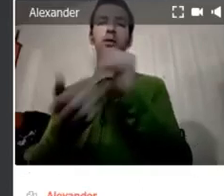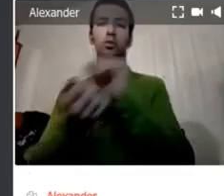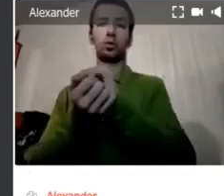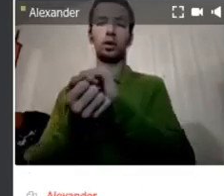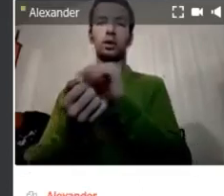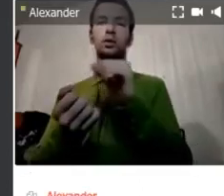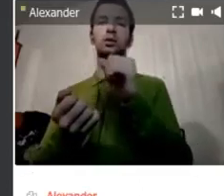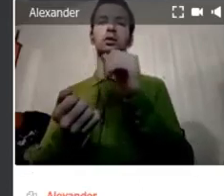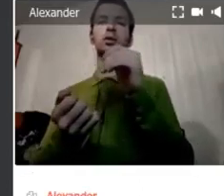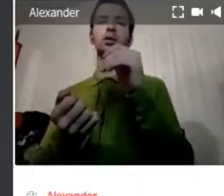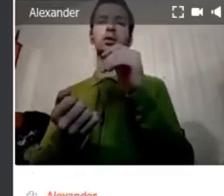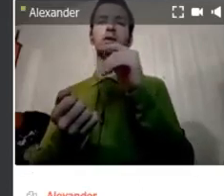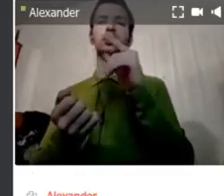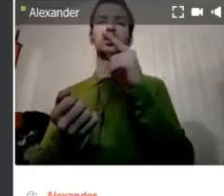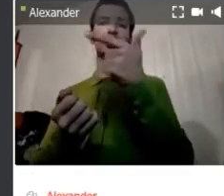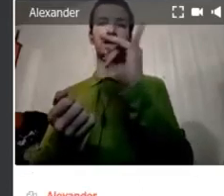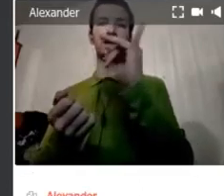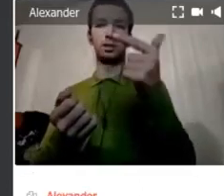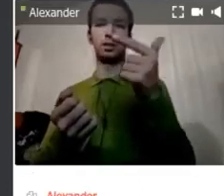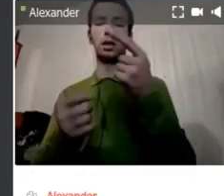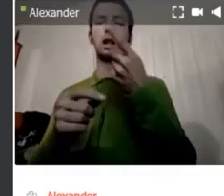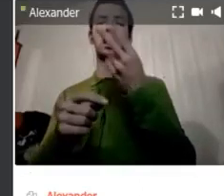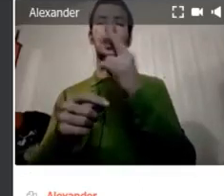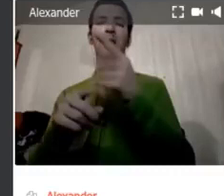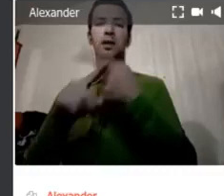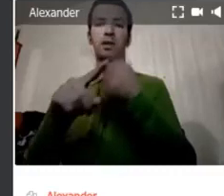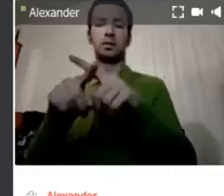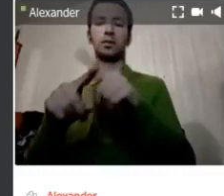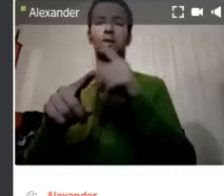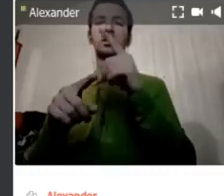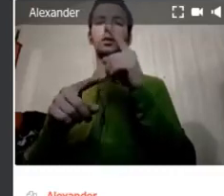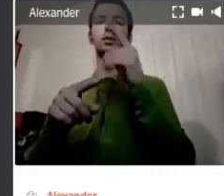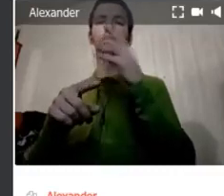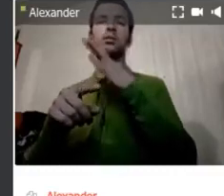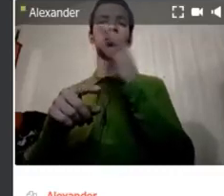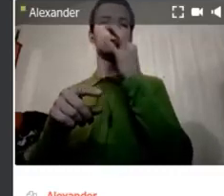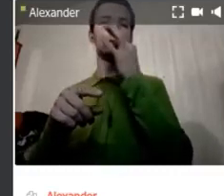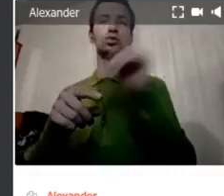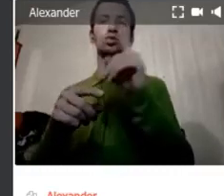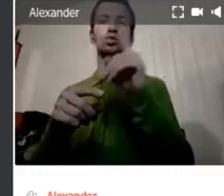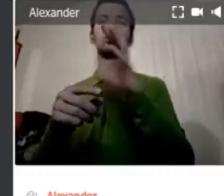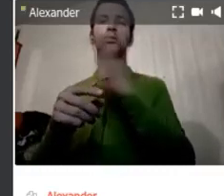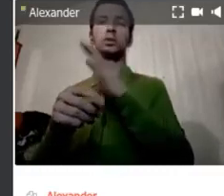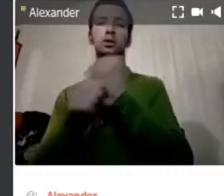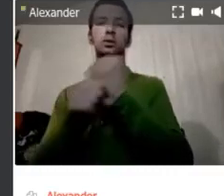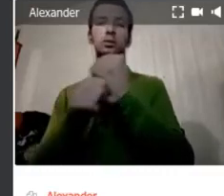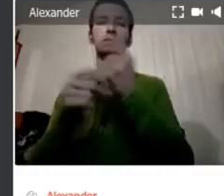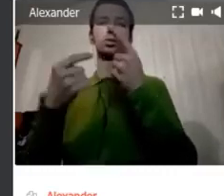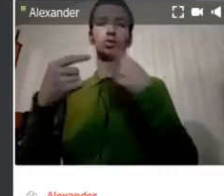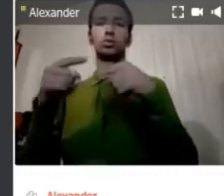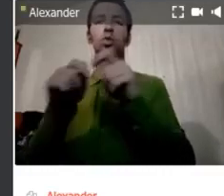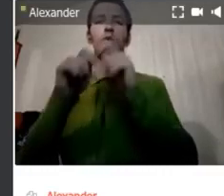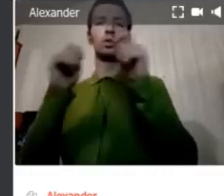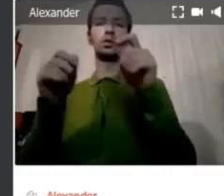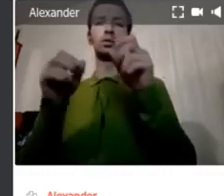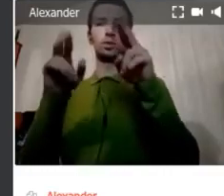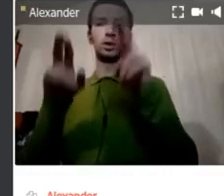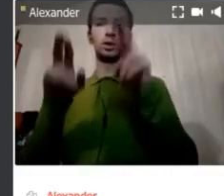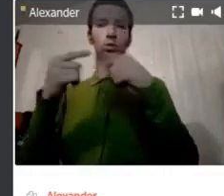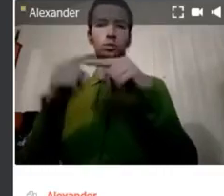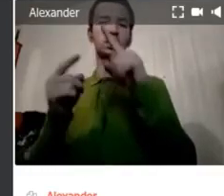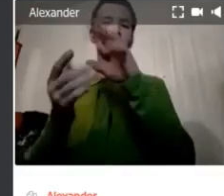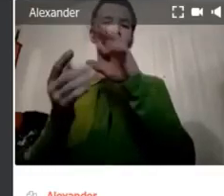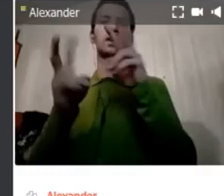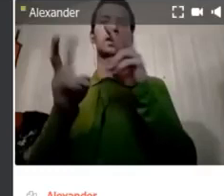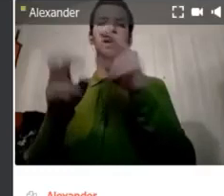я скажу, что создана специальная компания Geek Capital, которая занимается только ценными бумагами.